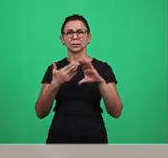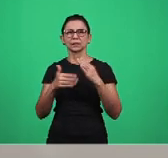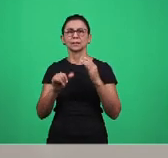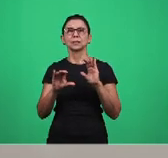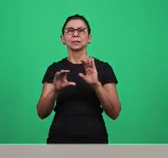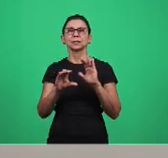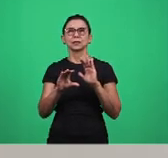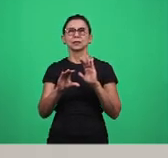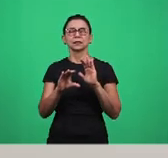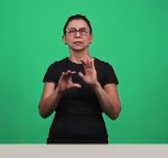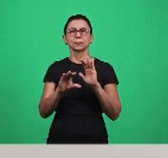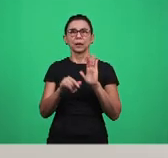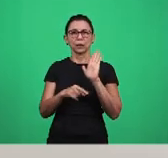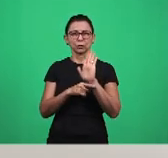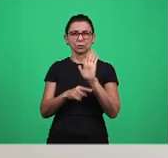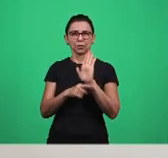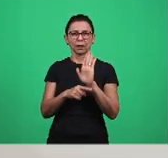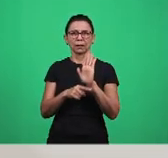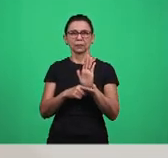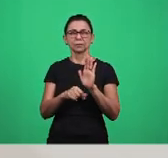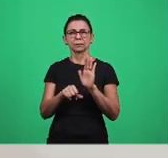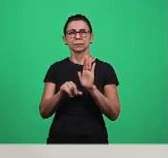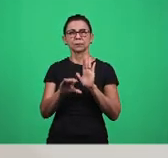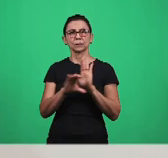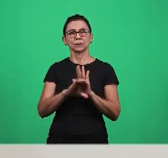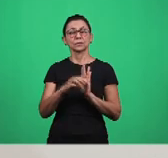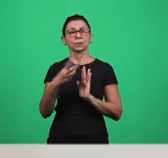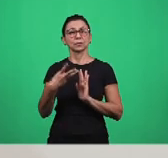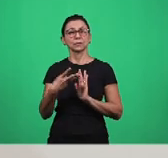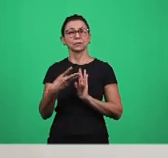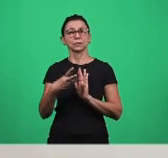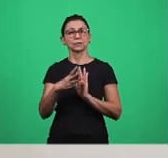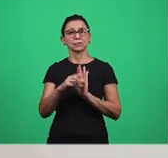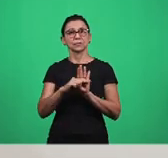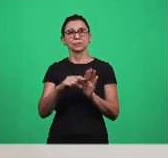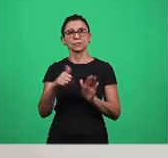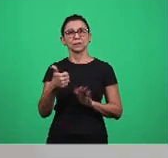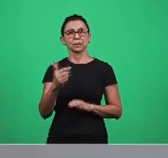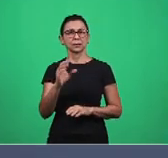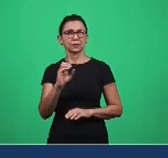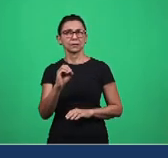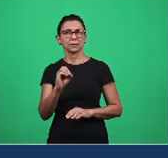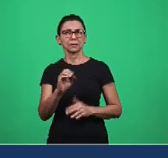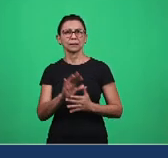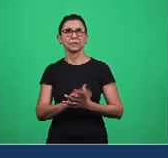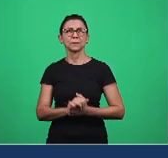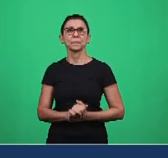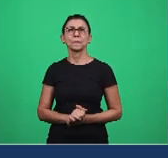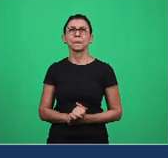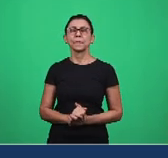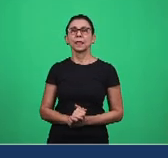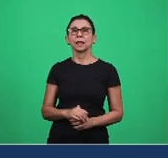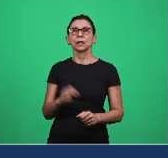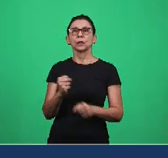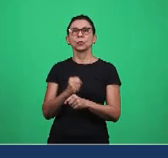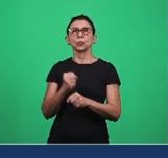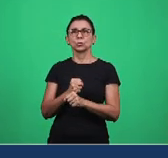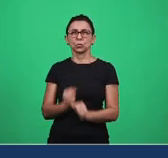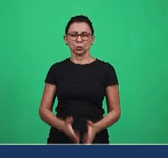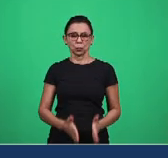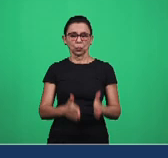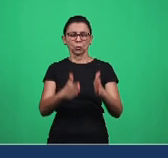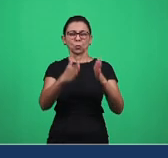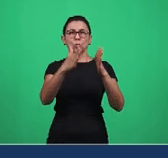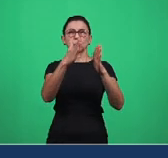10. Et il lui a fait des colonnes d'argent. L'argent, c'est rédemption. Et donc,